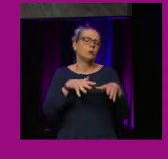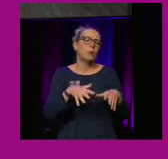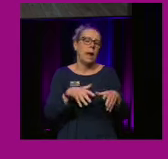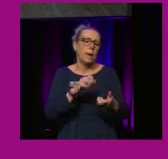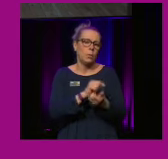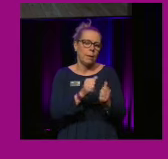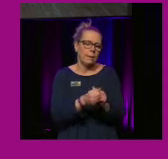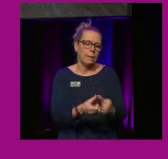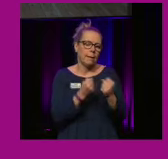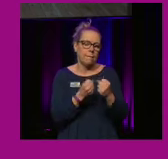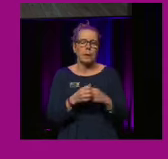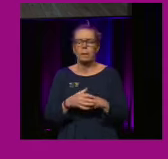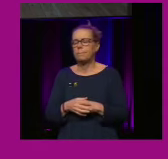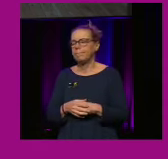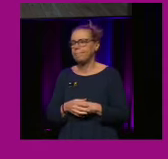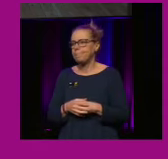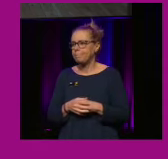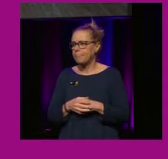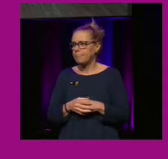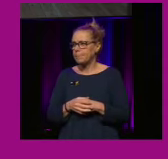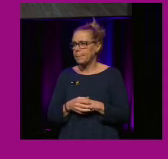politiska krafter.